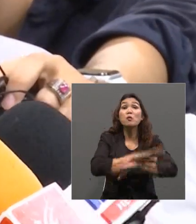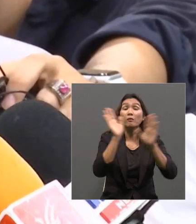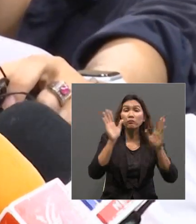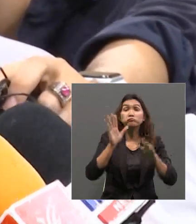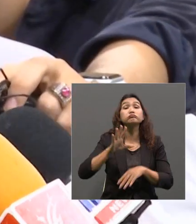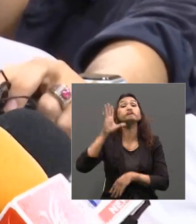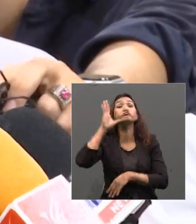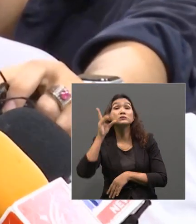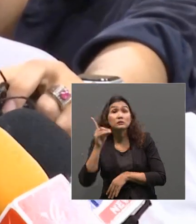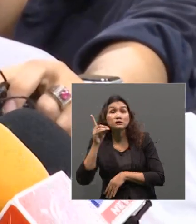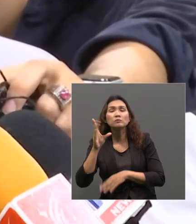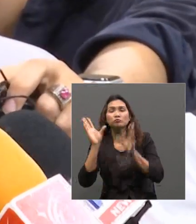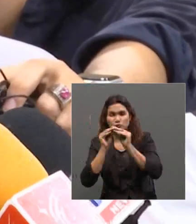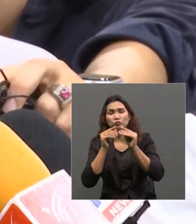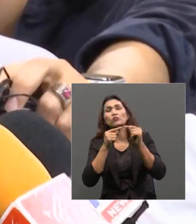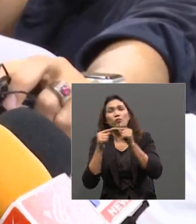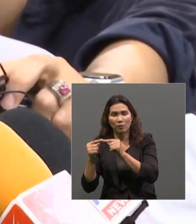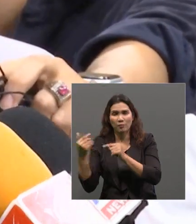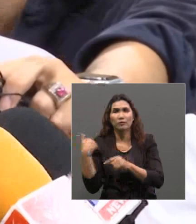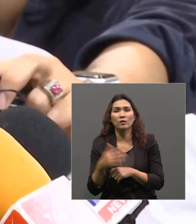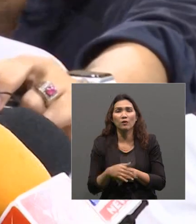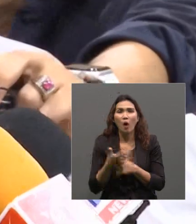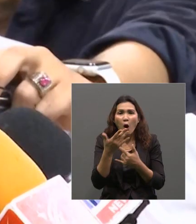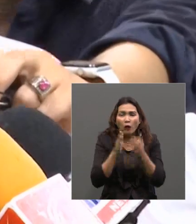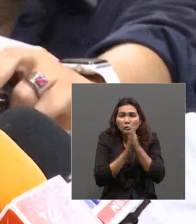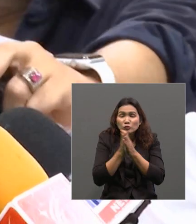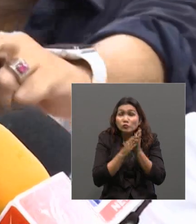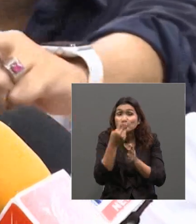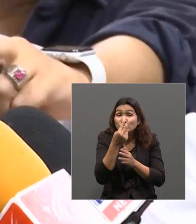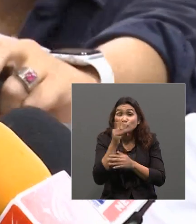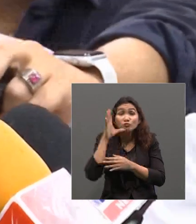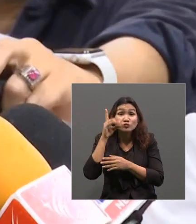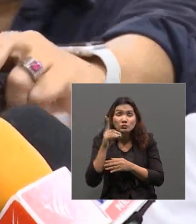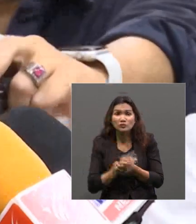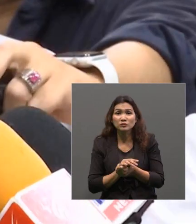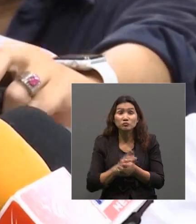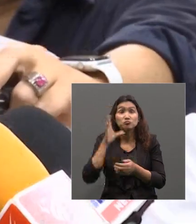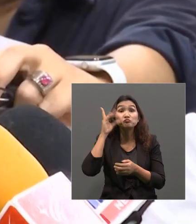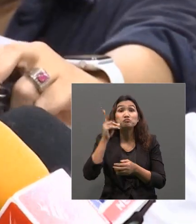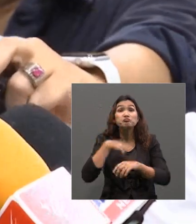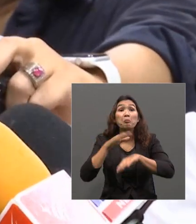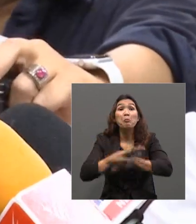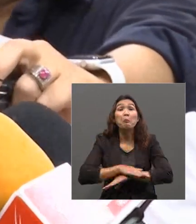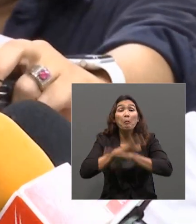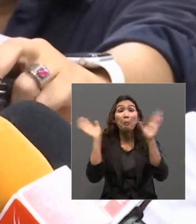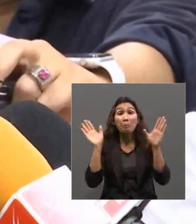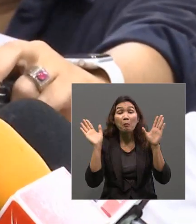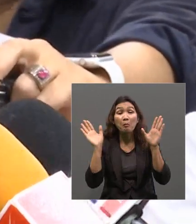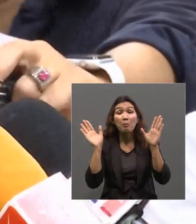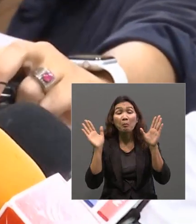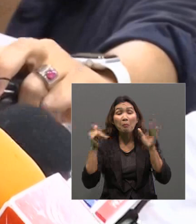พรุ่งนี้ก็ต้องประชุมต่อก็ลุ้นกันอีกวันพรุ่งนี้แต่ถ้าวันพรุ่งนี้ล่มนะ